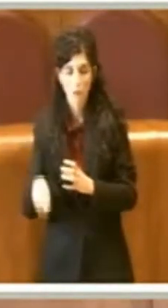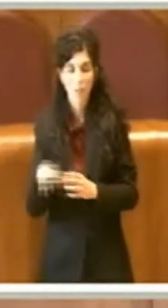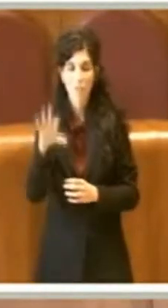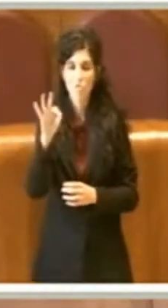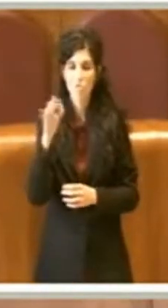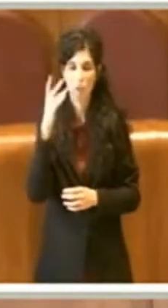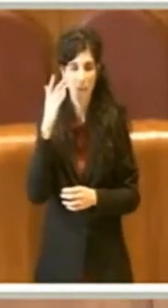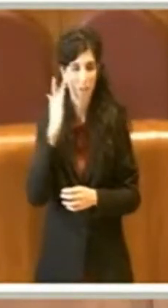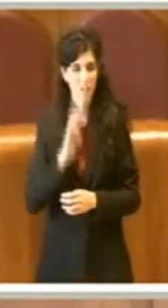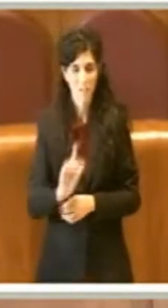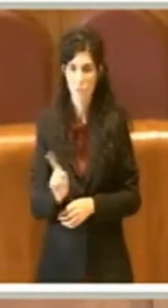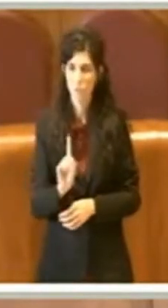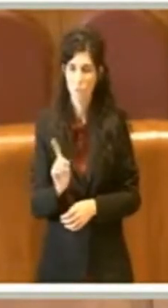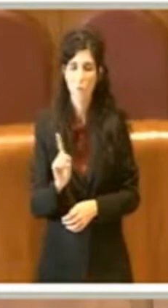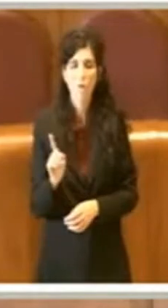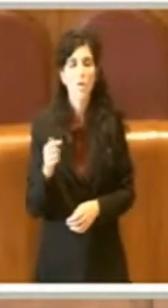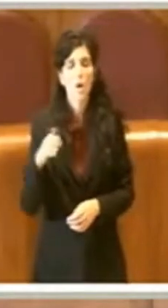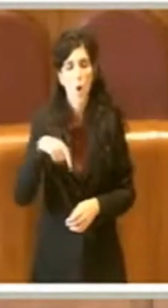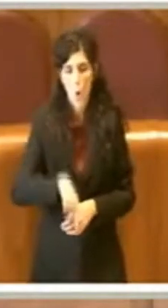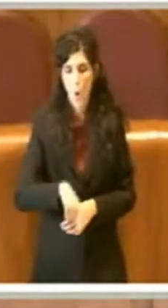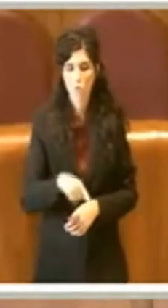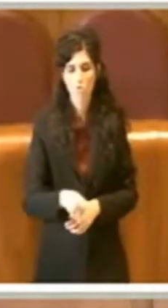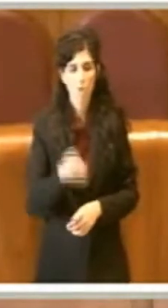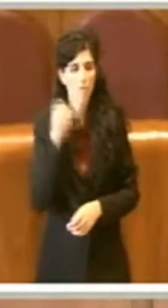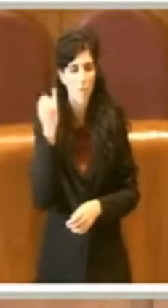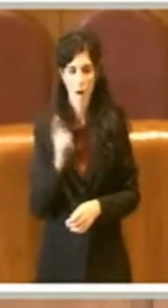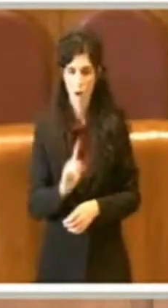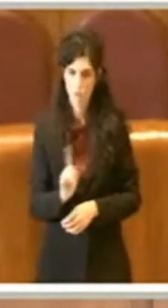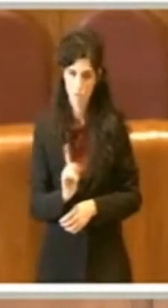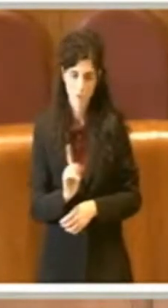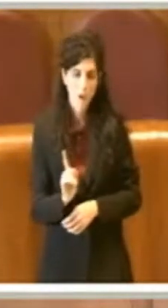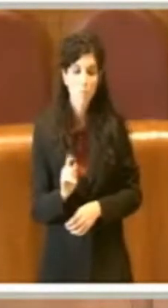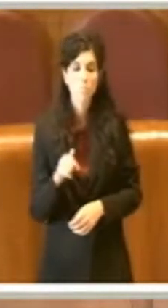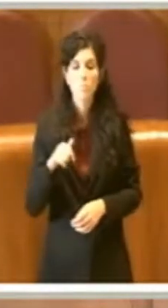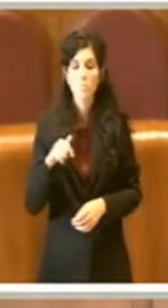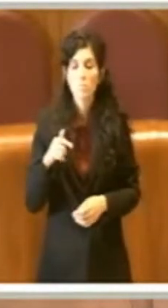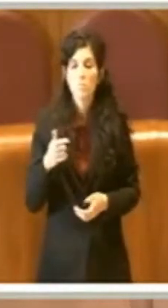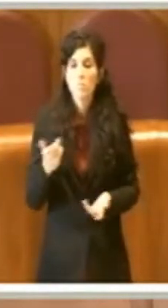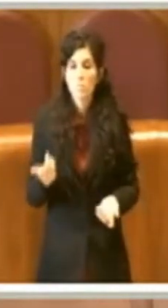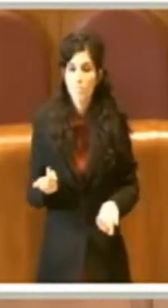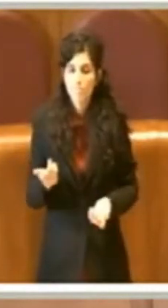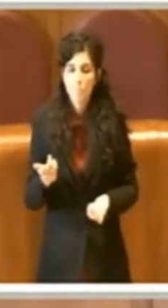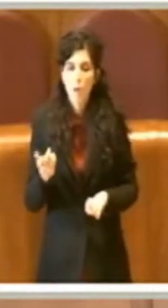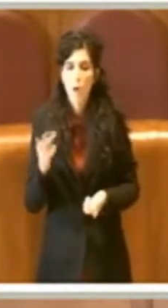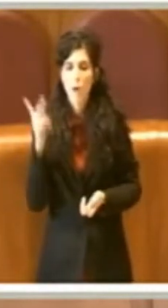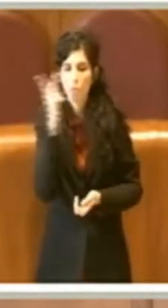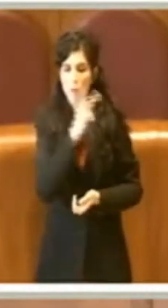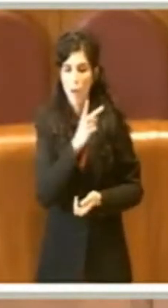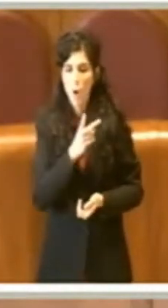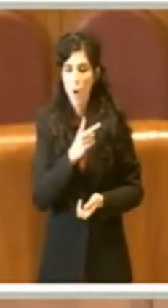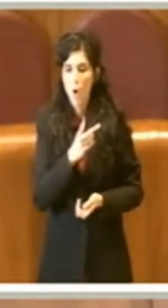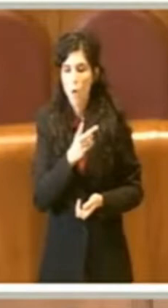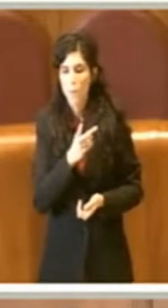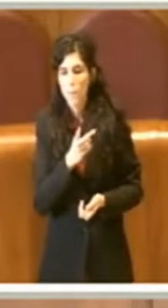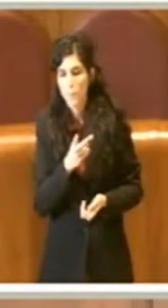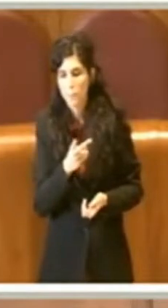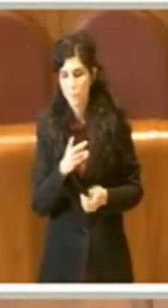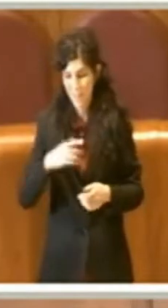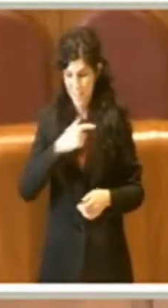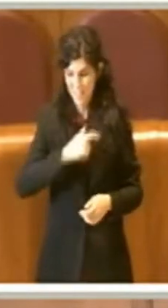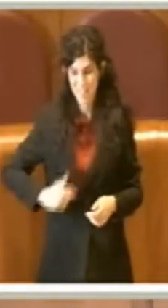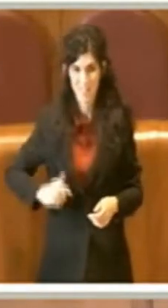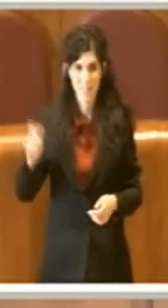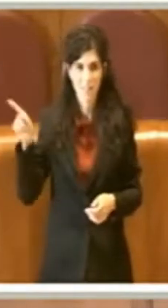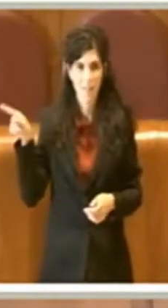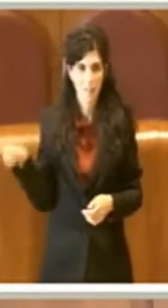non è stata facile e non è tutt'oggi facile infatti nonostante appunto si impegna la sindaca la